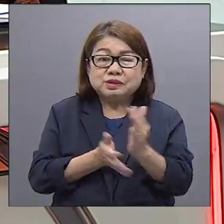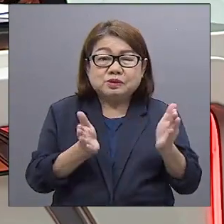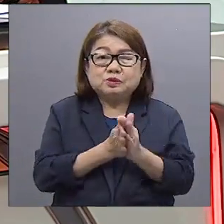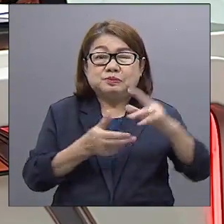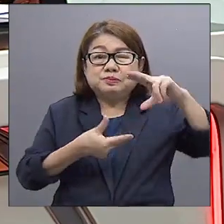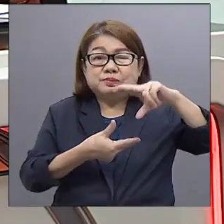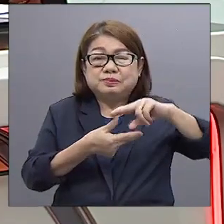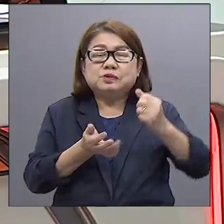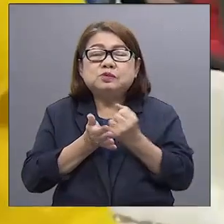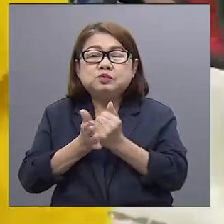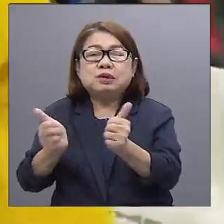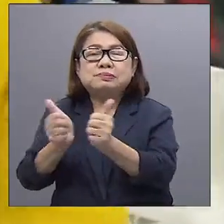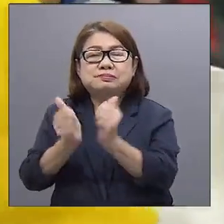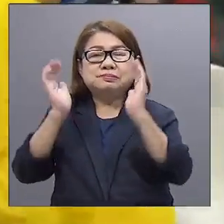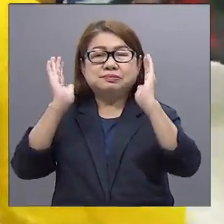มัครที่นั่นค่ะ